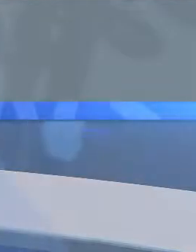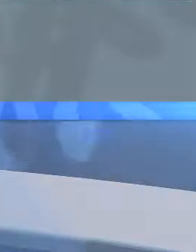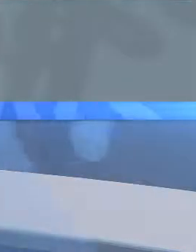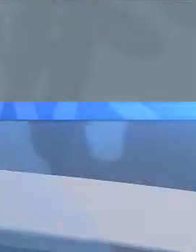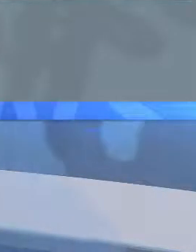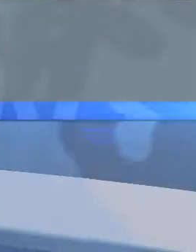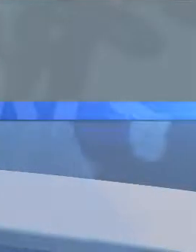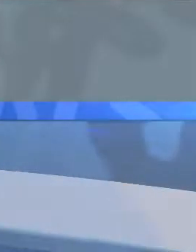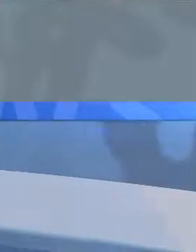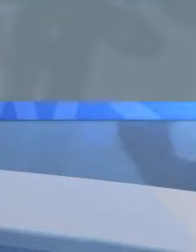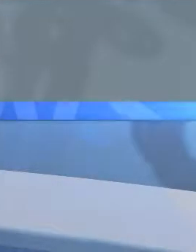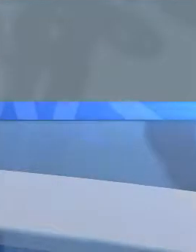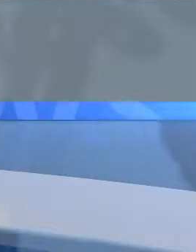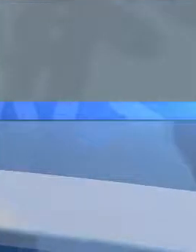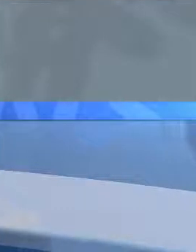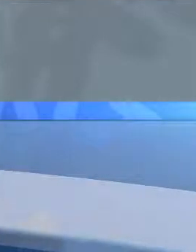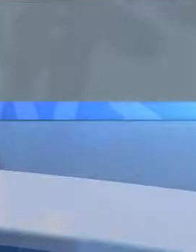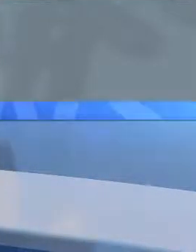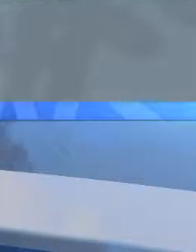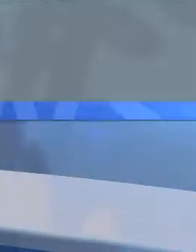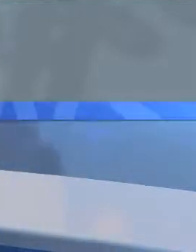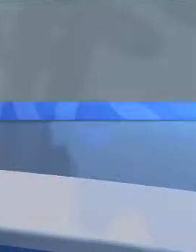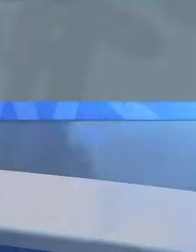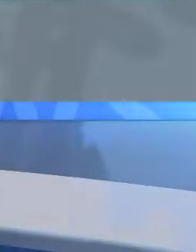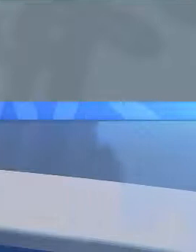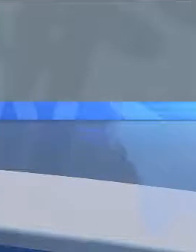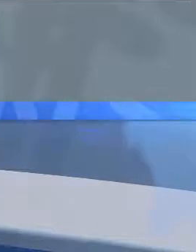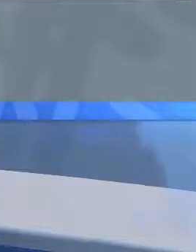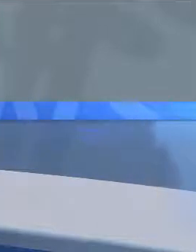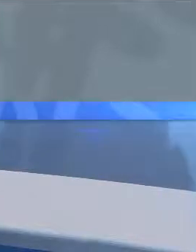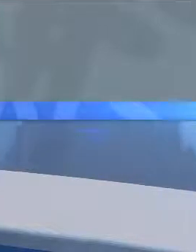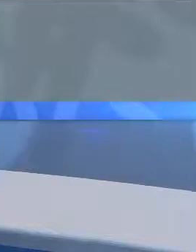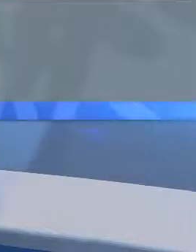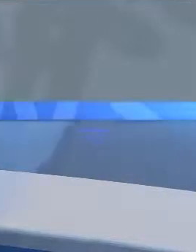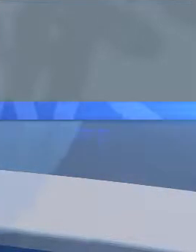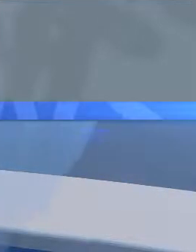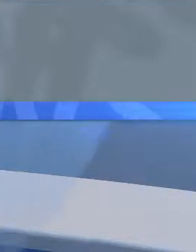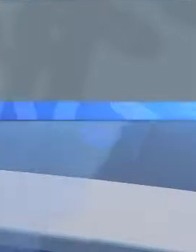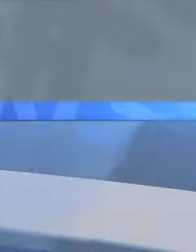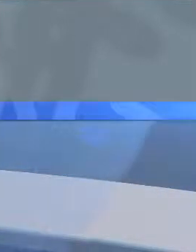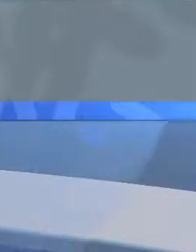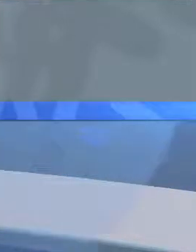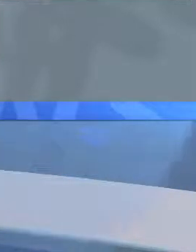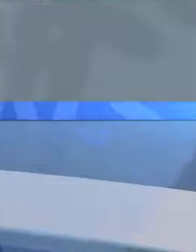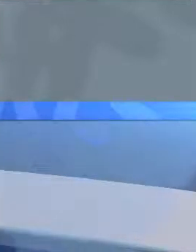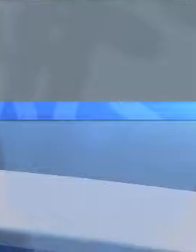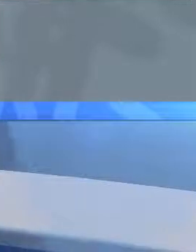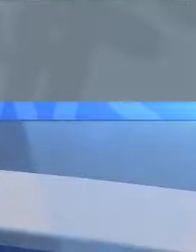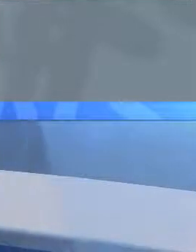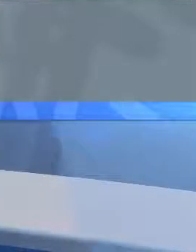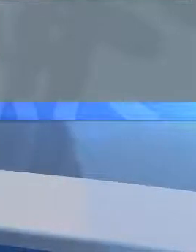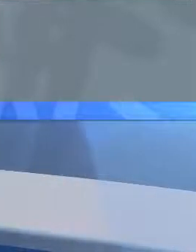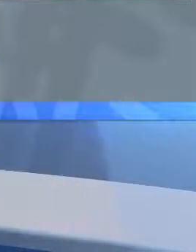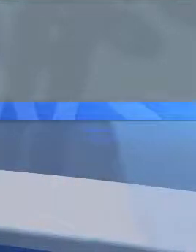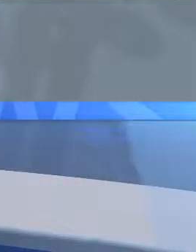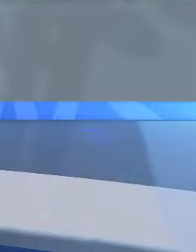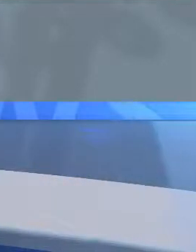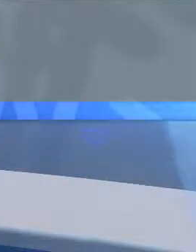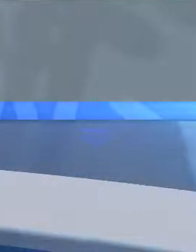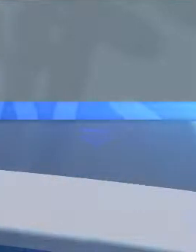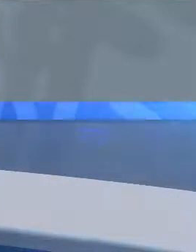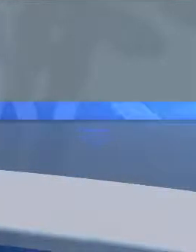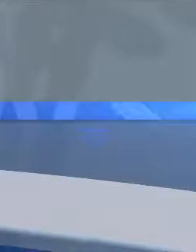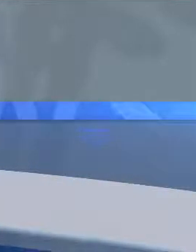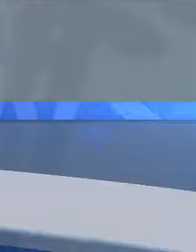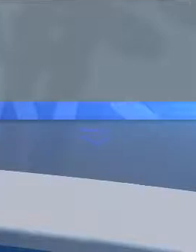2018 러시아 월드컵이 시작됐습니다. 구로구는 대한민국의 첫 경기를 많은 구민들이 함께 즐기며 응원할